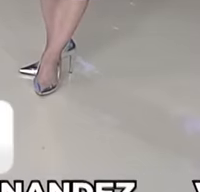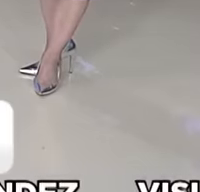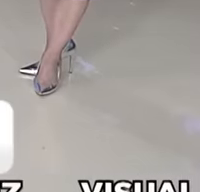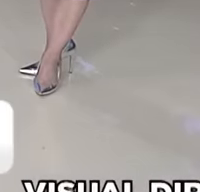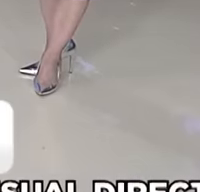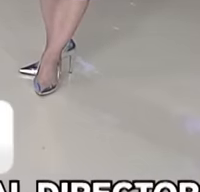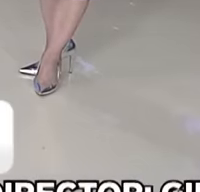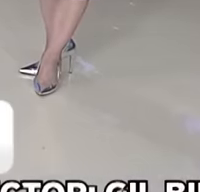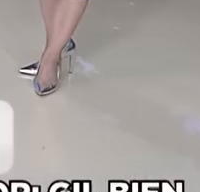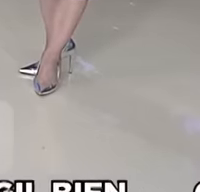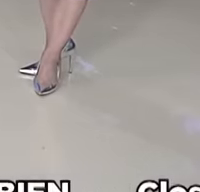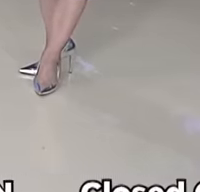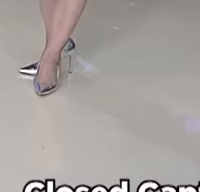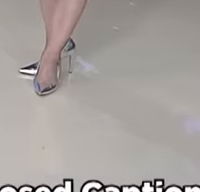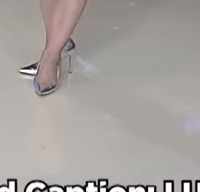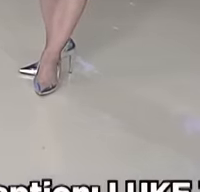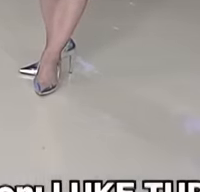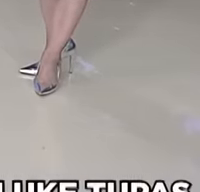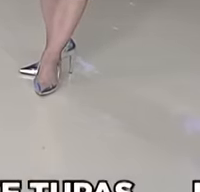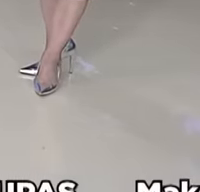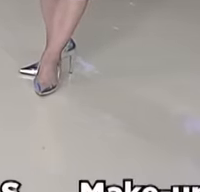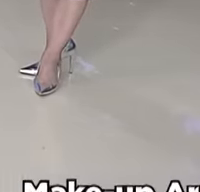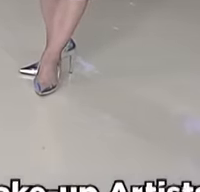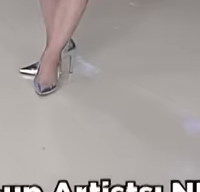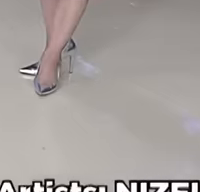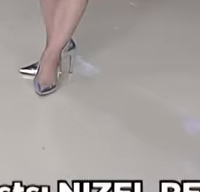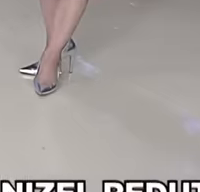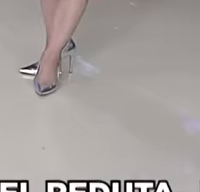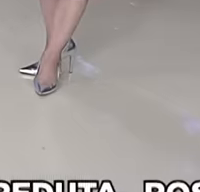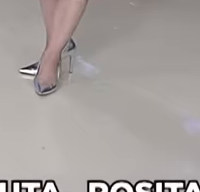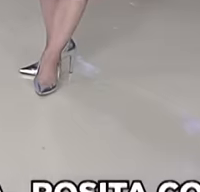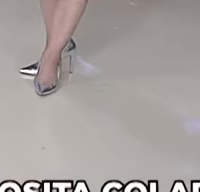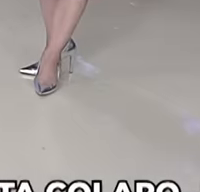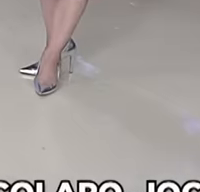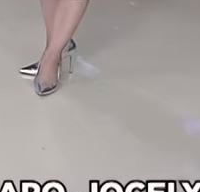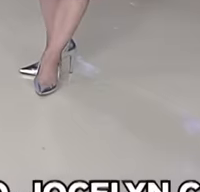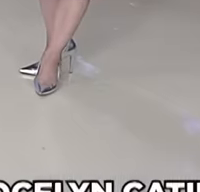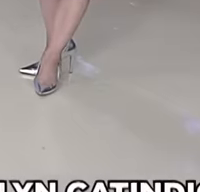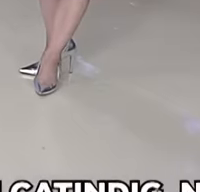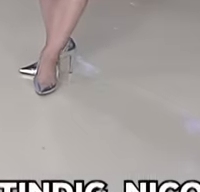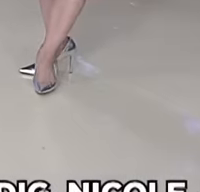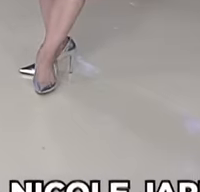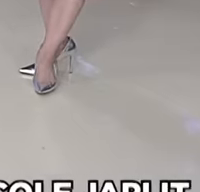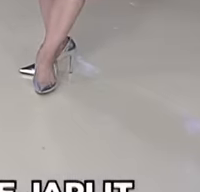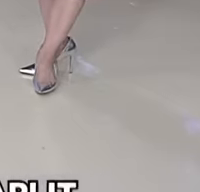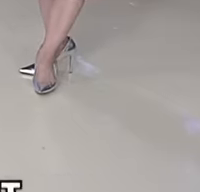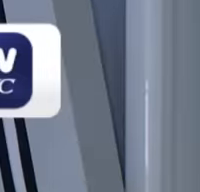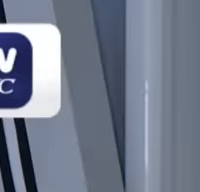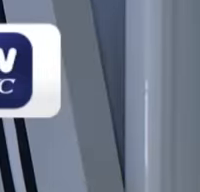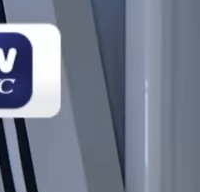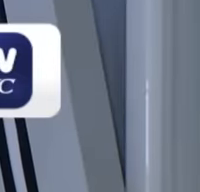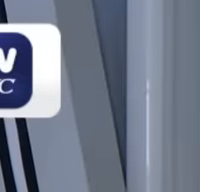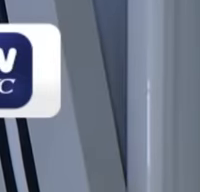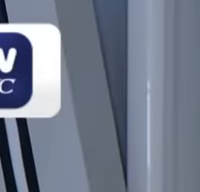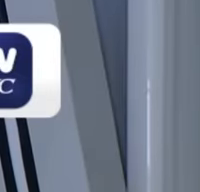news.abs-cbn.com. Ano mang hamon, ano mang panahon, tapat kaming maglilingkod. Ako po si Bernadette Zambrano. Ako naman po